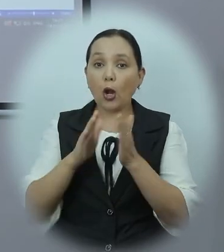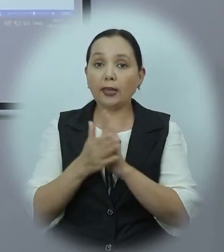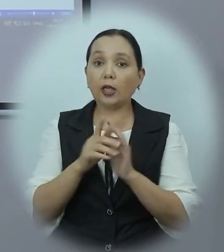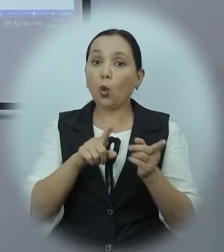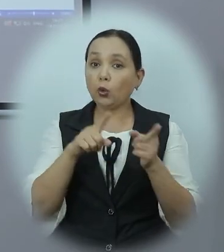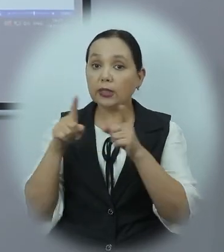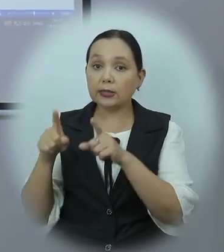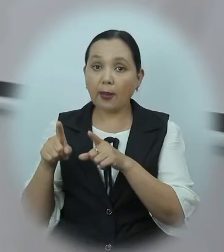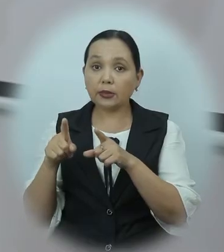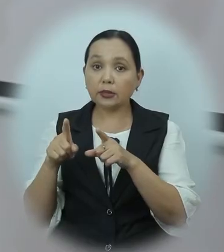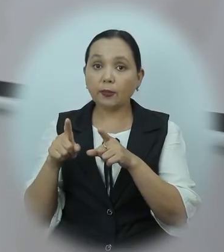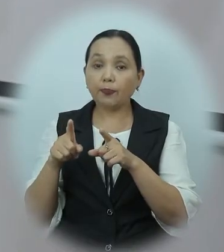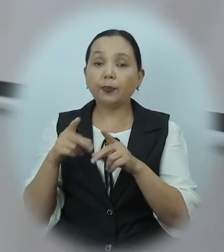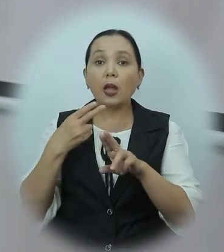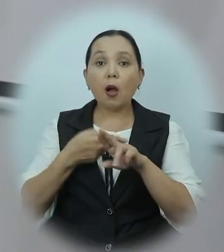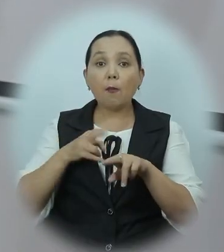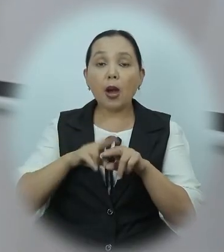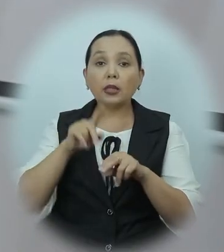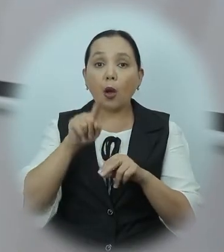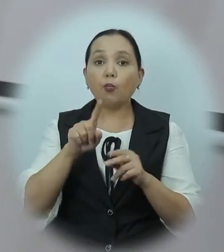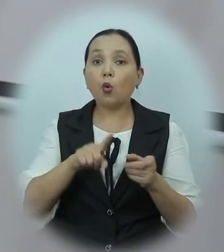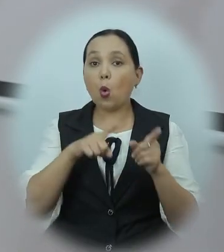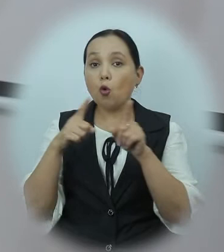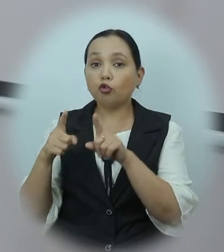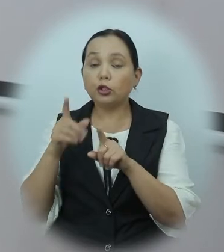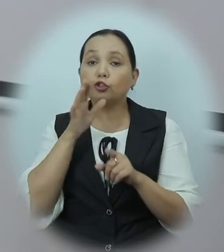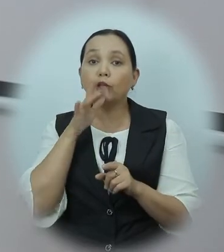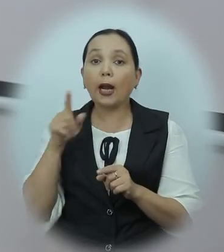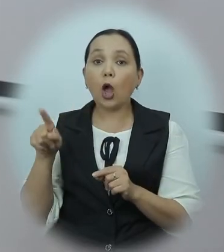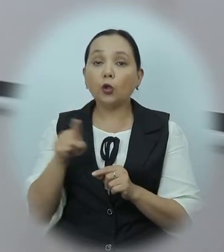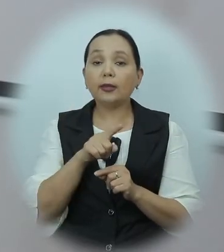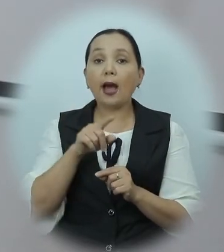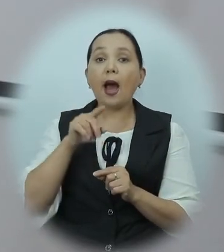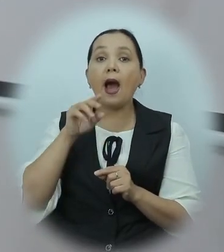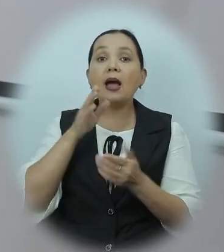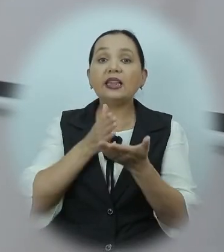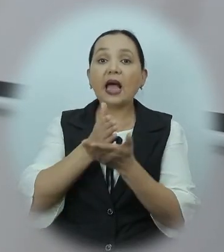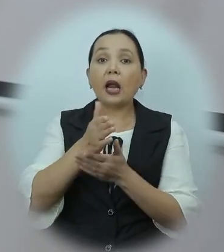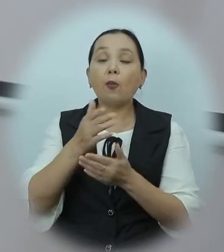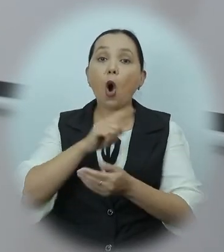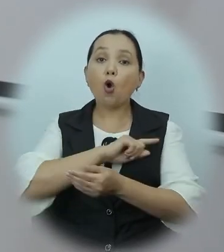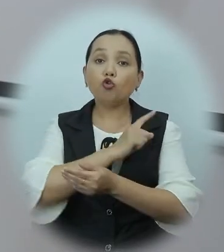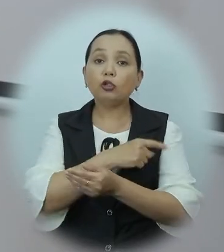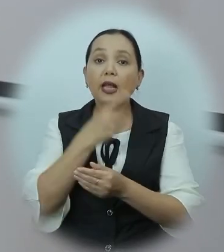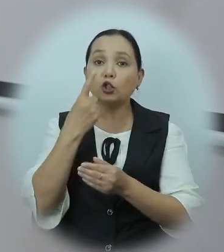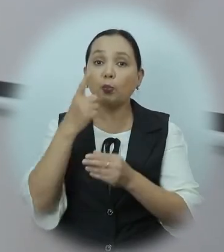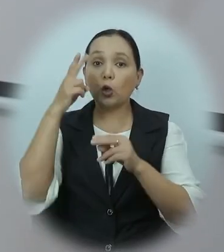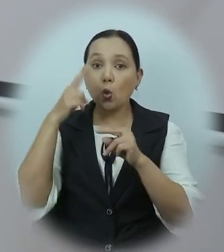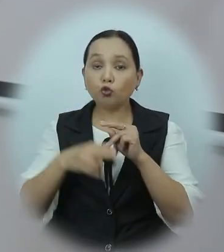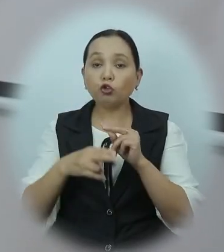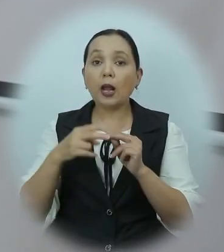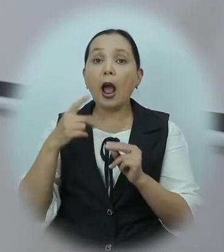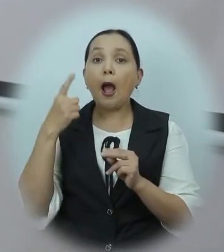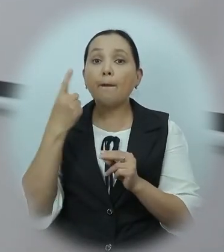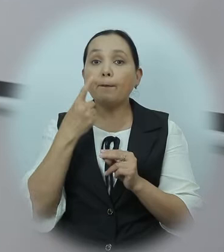o'tkazamiz. Mana bu o'tish jarayonida tarmoq kuchlanishining bir uchi